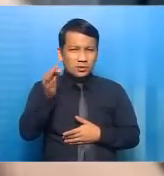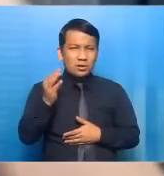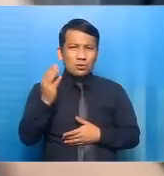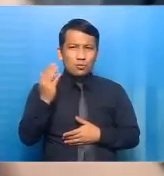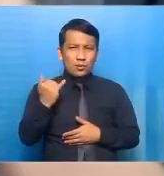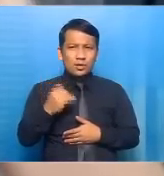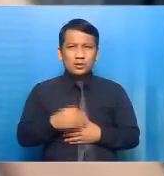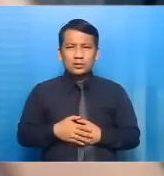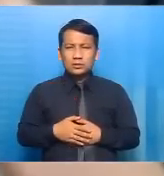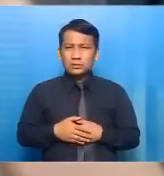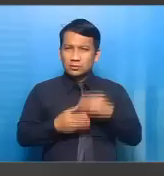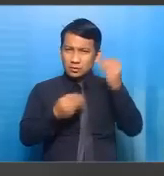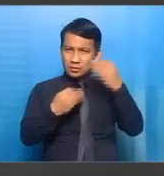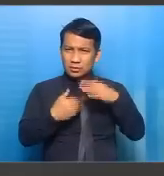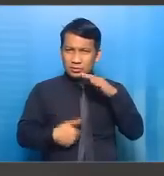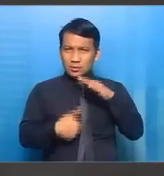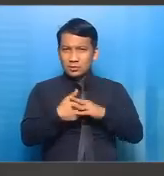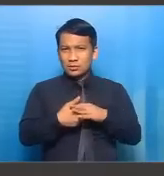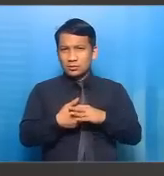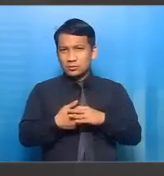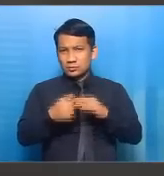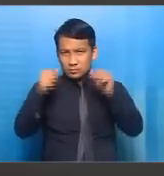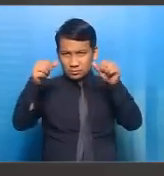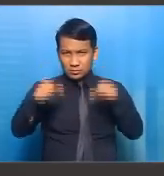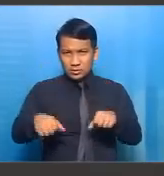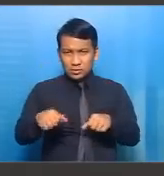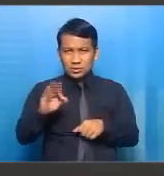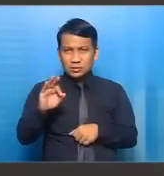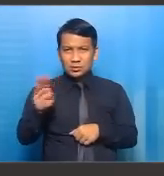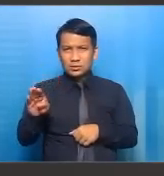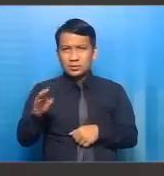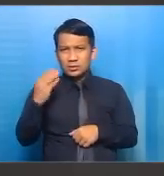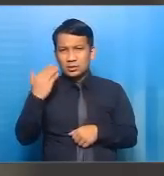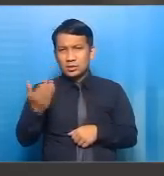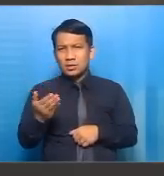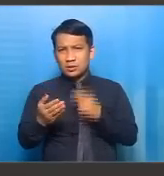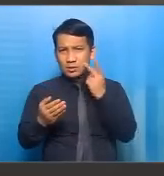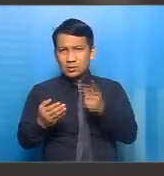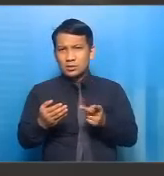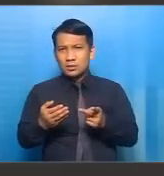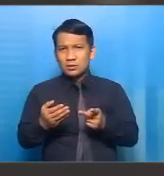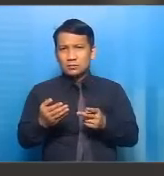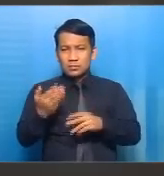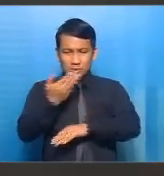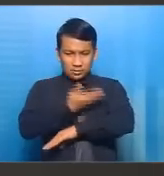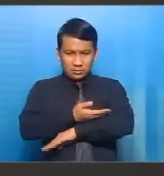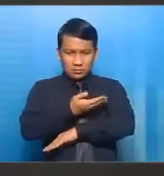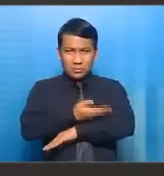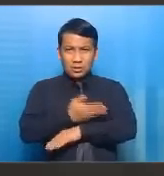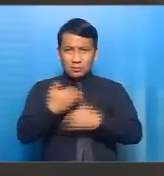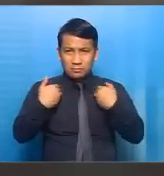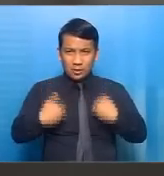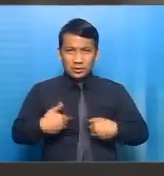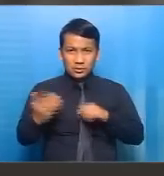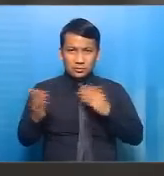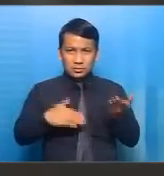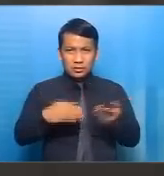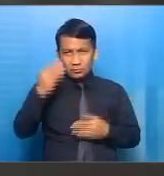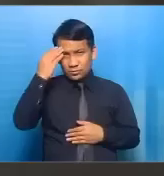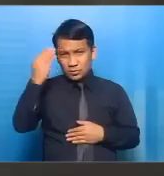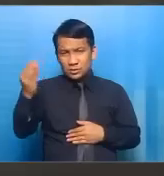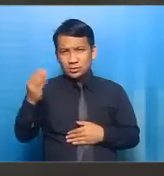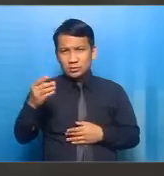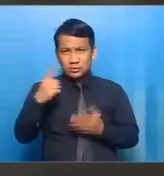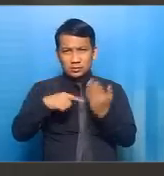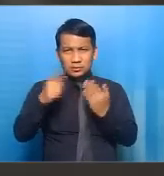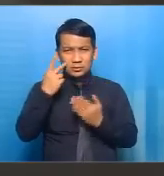dahil merong lumitaw na post sa isang Facebook kung saan may natagpuang bangkay sa Obando Bulacan.